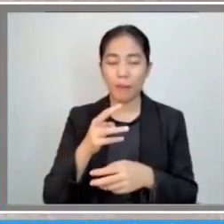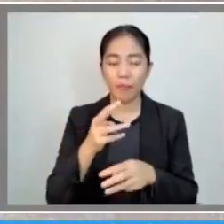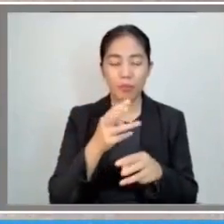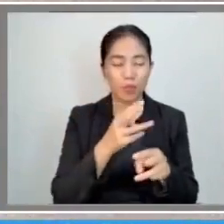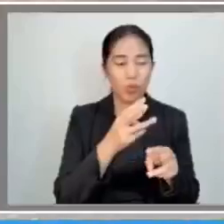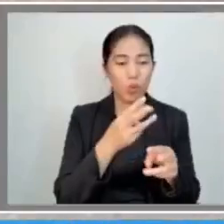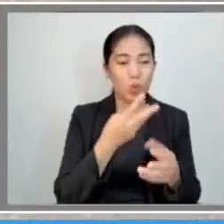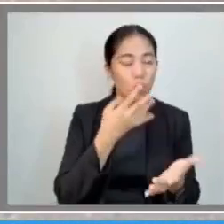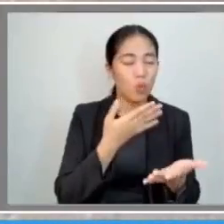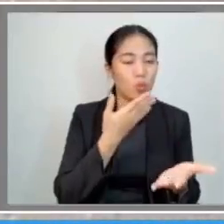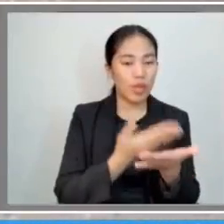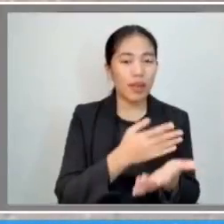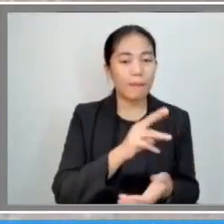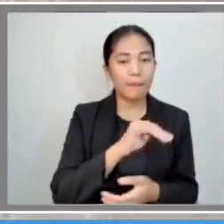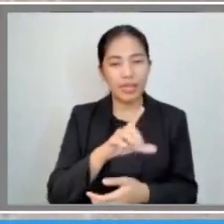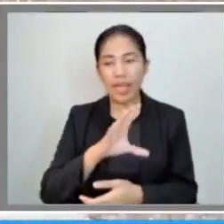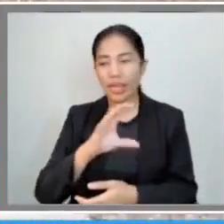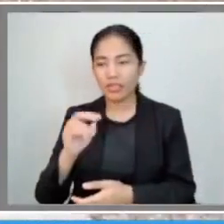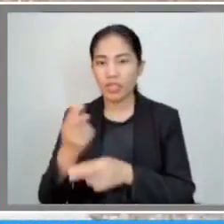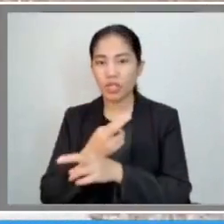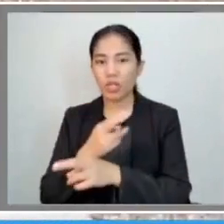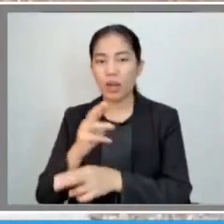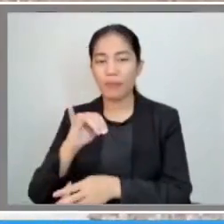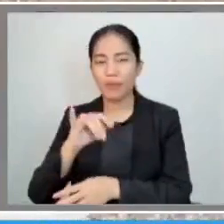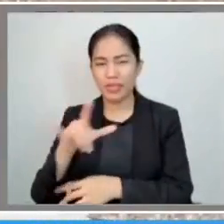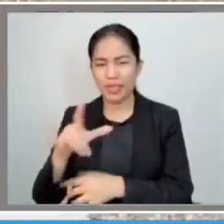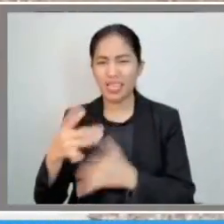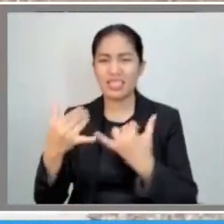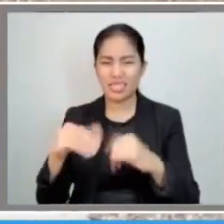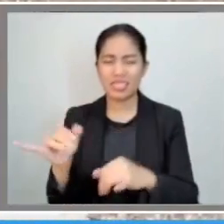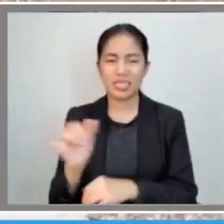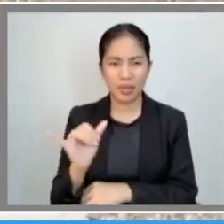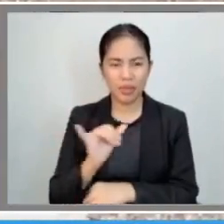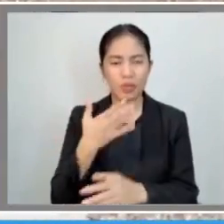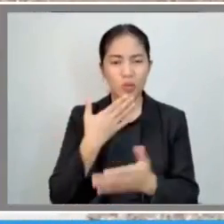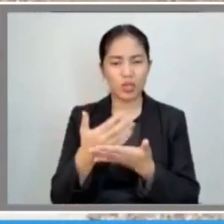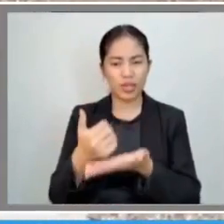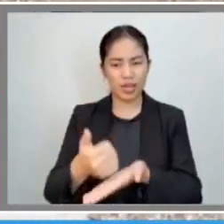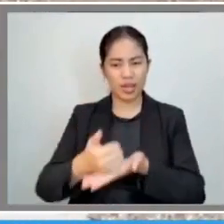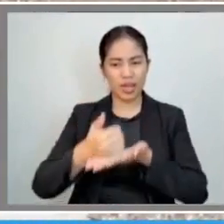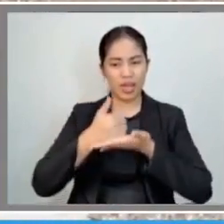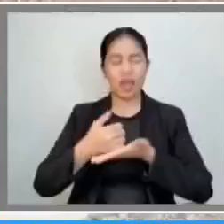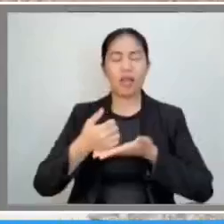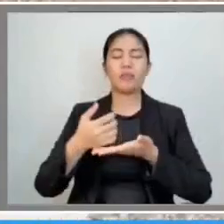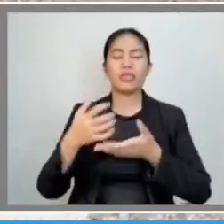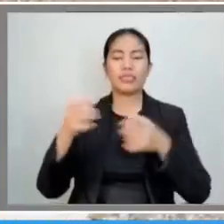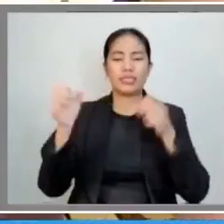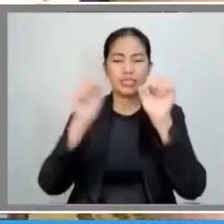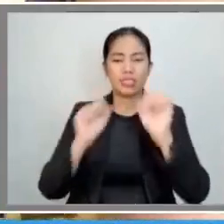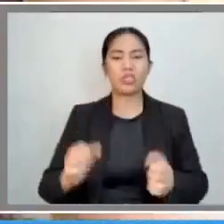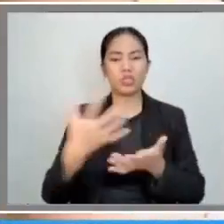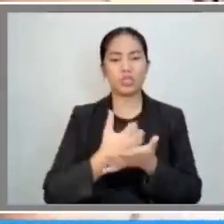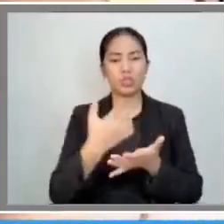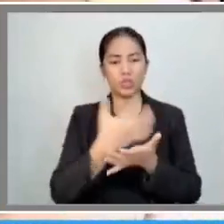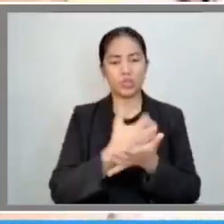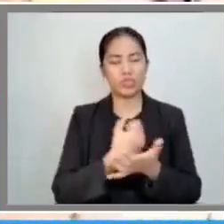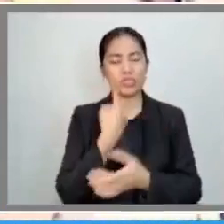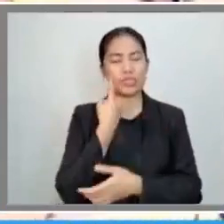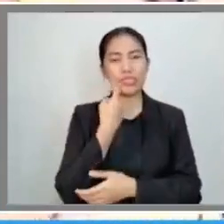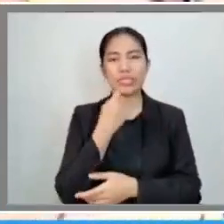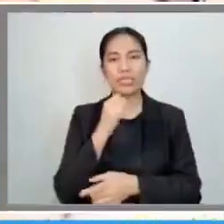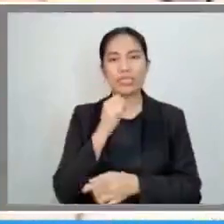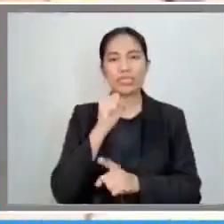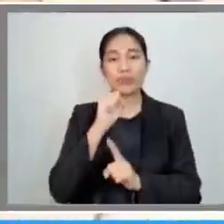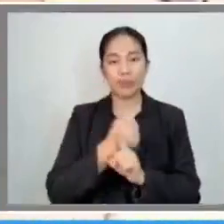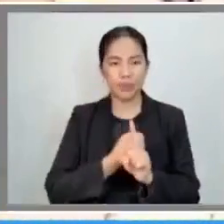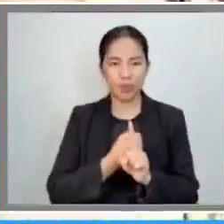tindero, malaking bagay daw yung anihan noong Setyembre hanggang ngayong buwan kasi ibig sabihin noon, mas mababa na nilang nakukuha yung kada